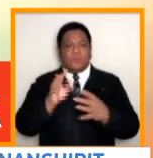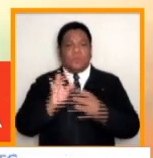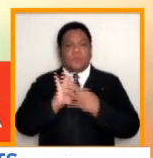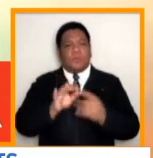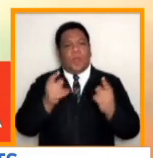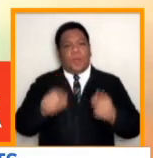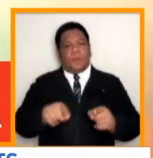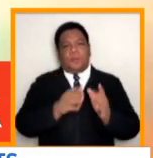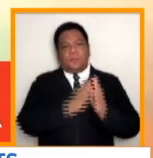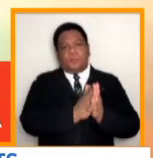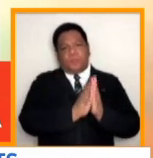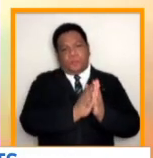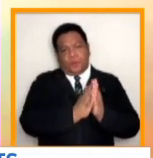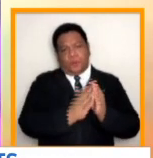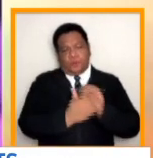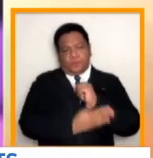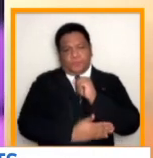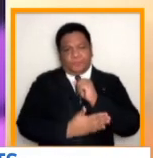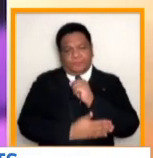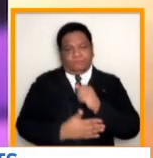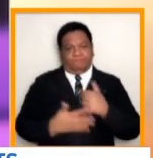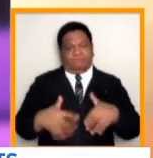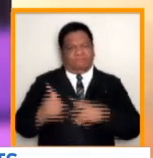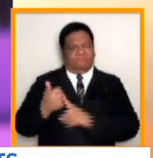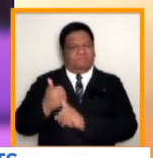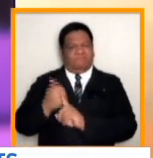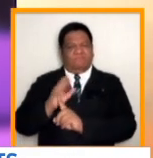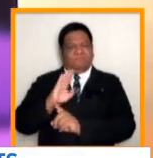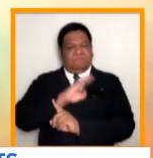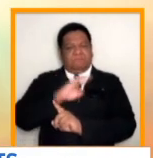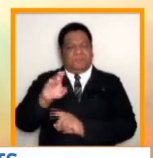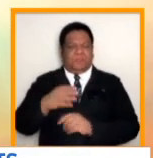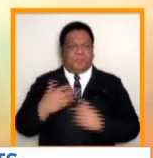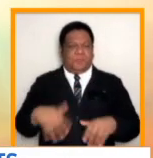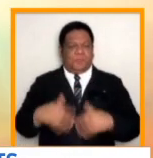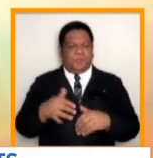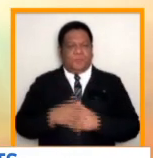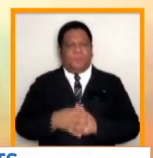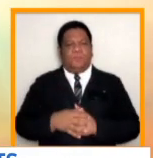kanilang bansa. Ang tapang niya. Actually, ang tapang niya, grabe. Buti nakatakas siya. Mm-hmm.